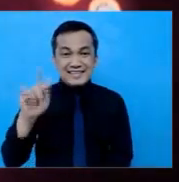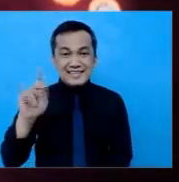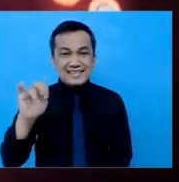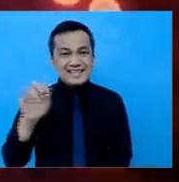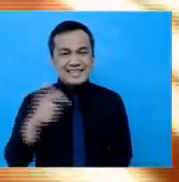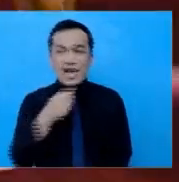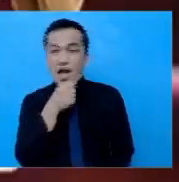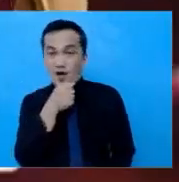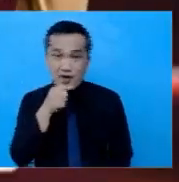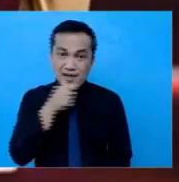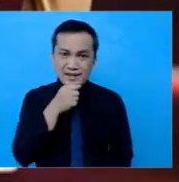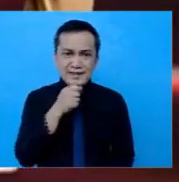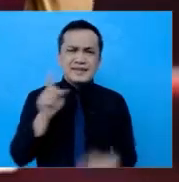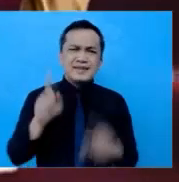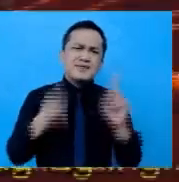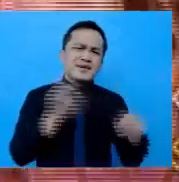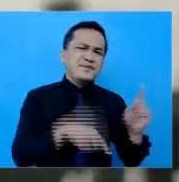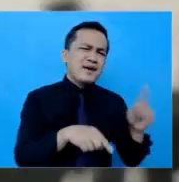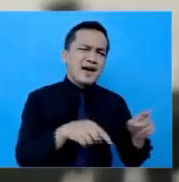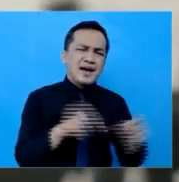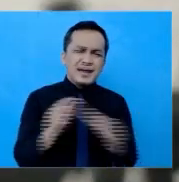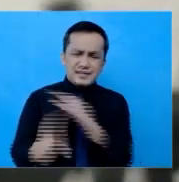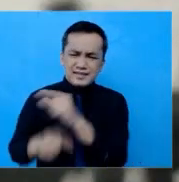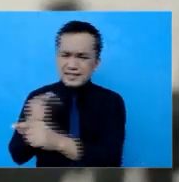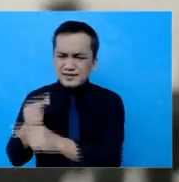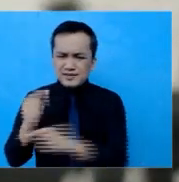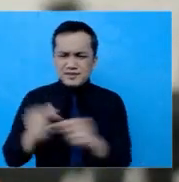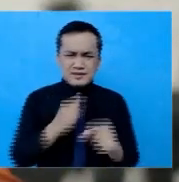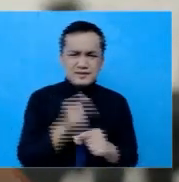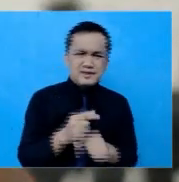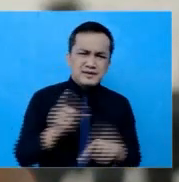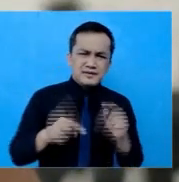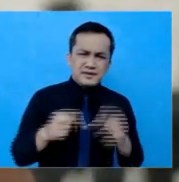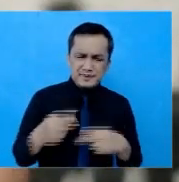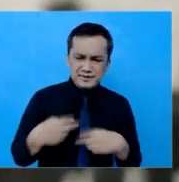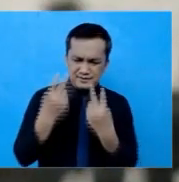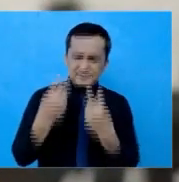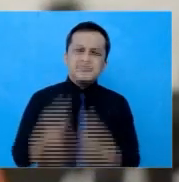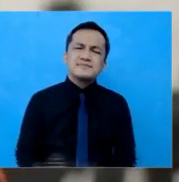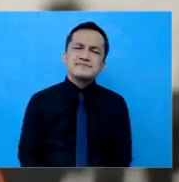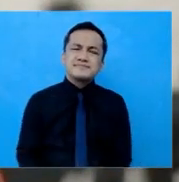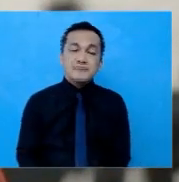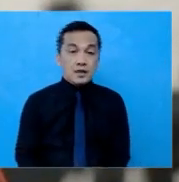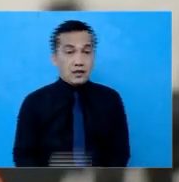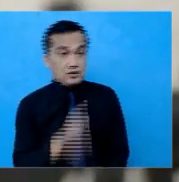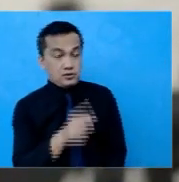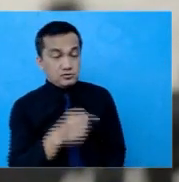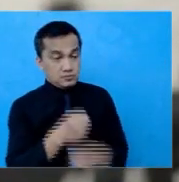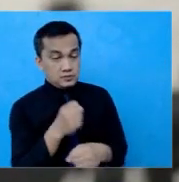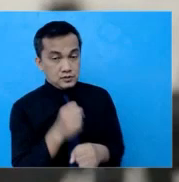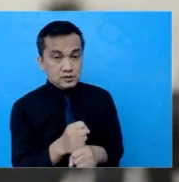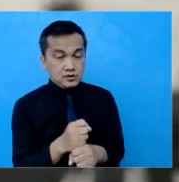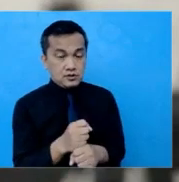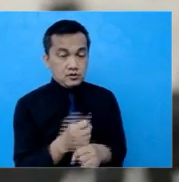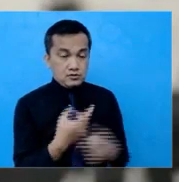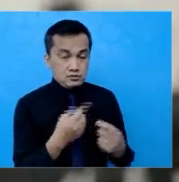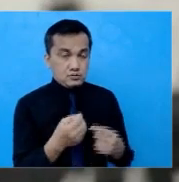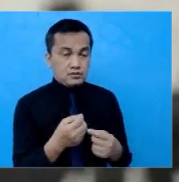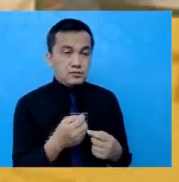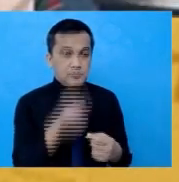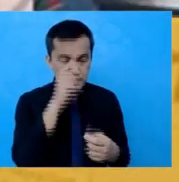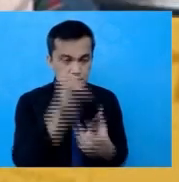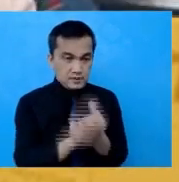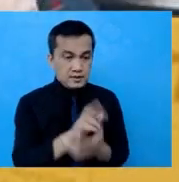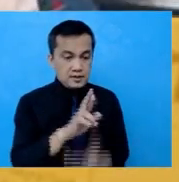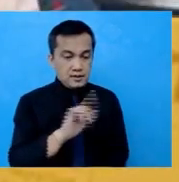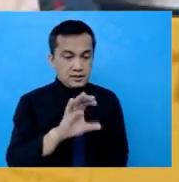Iba-ibang generation, ibang pagkakakilala sa akin. You started in the 70s. You made a song for, I do believe it's Rico J. Puno. Yes.